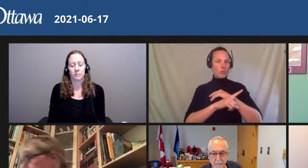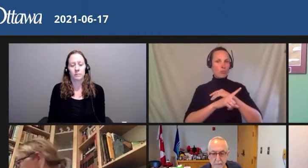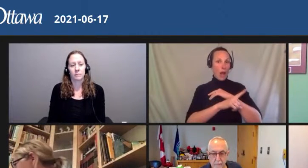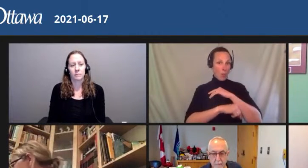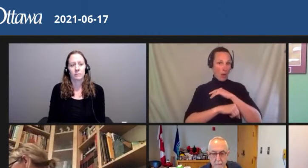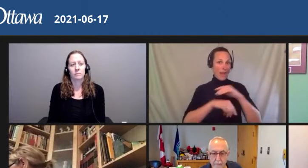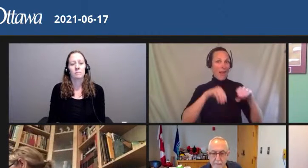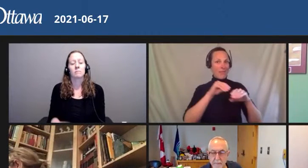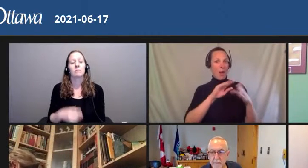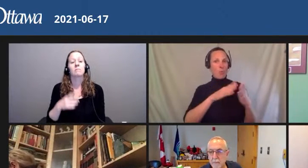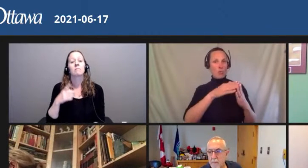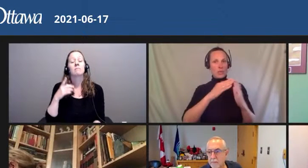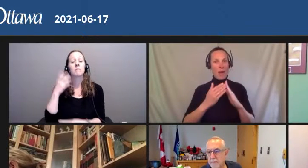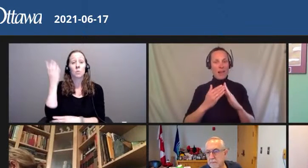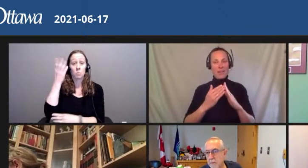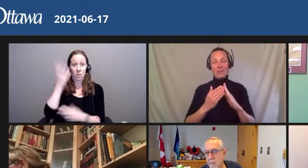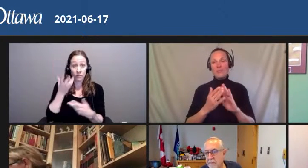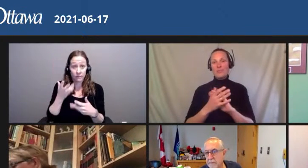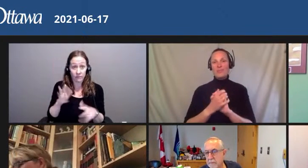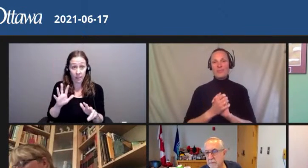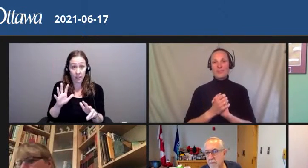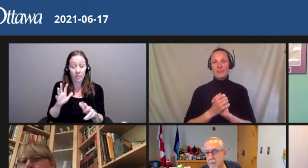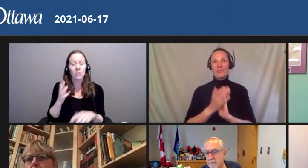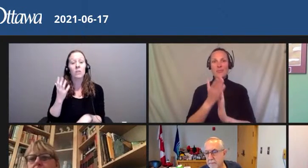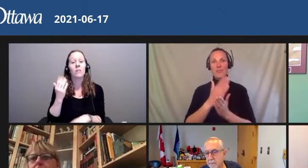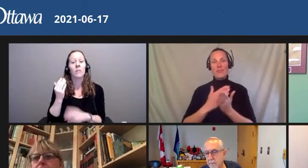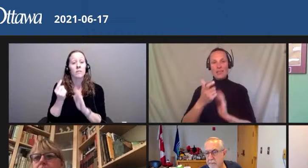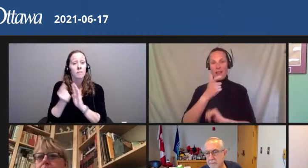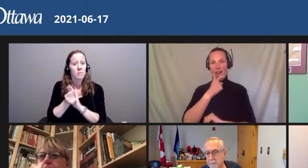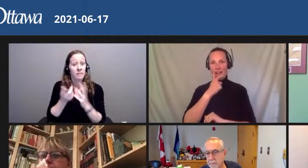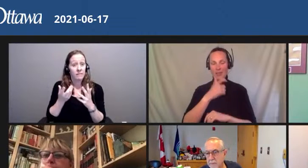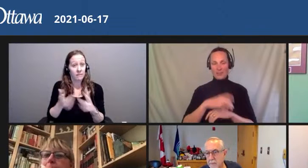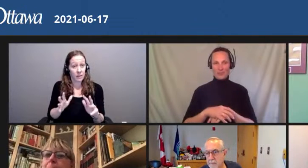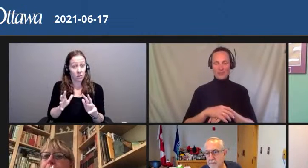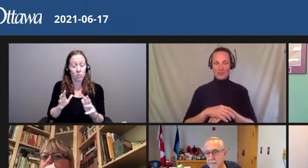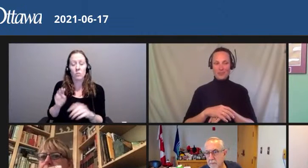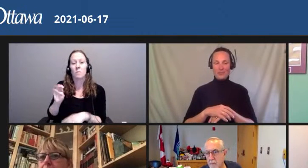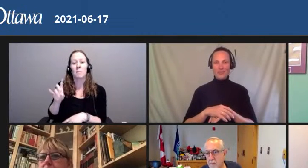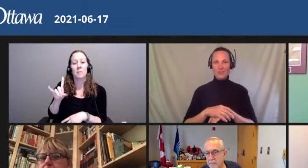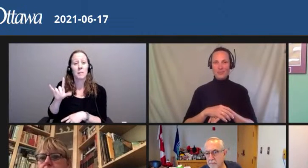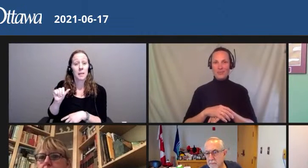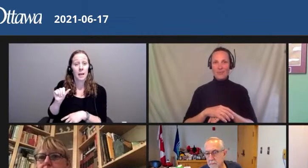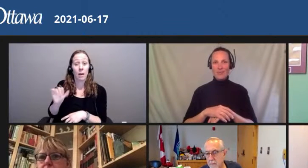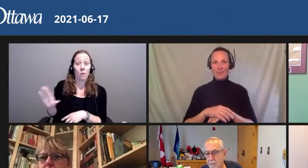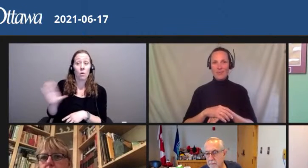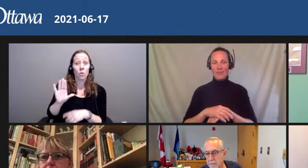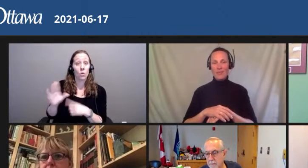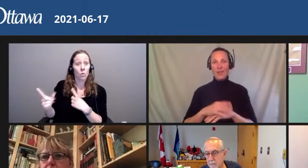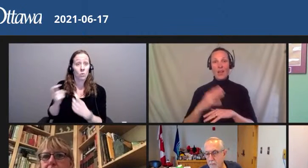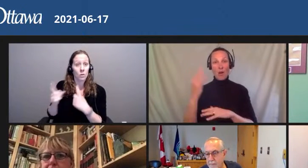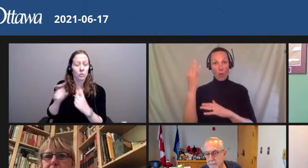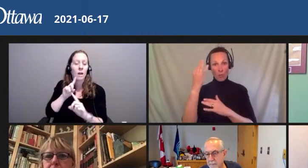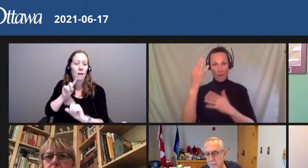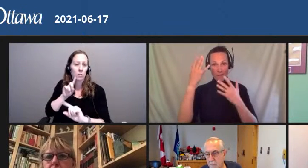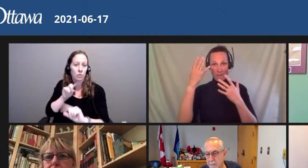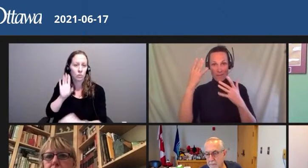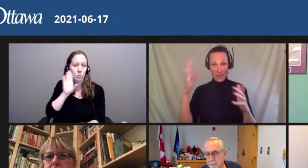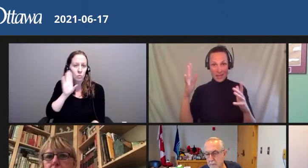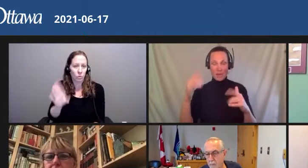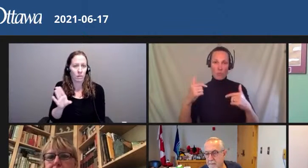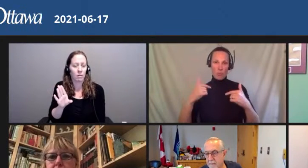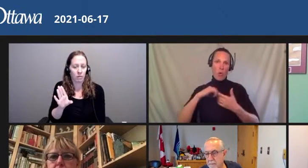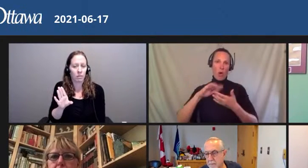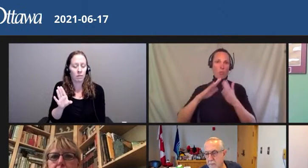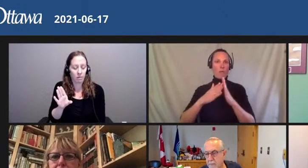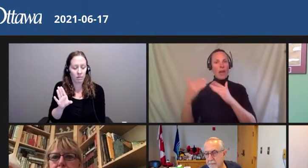the end of the technical briefing, I will moderate a question and answer session for the media. 15 minutes suivant la fin de la séance d'information, je présiderai